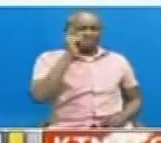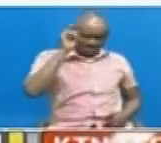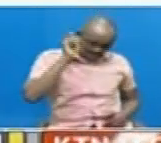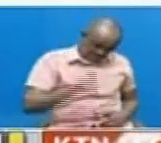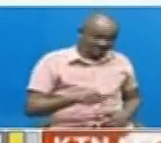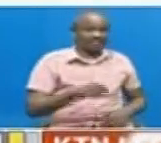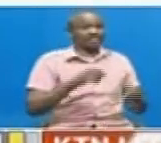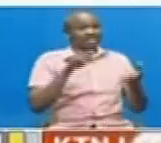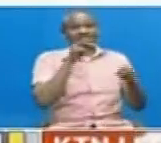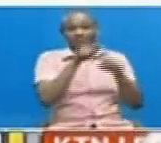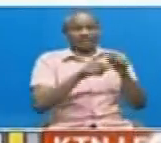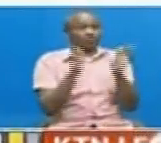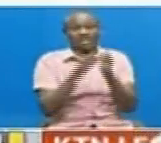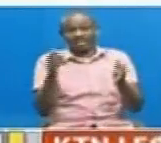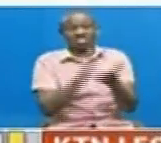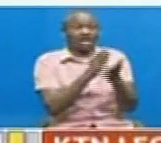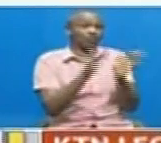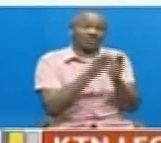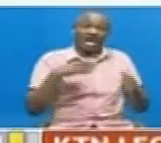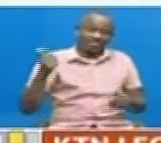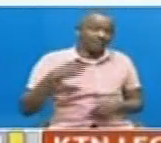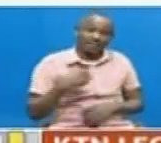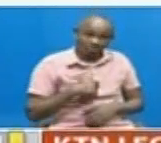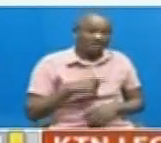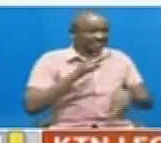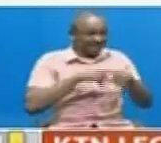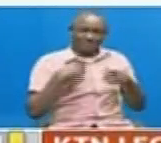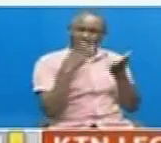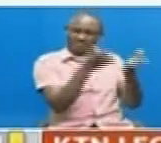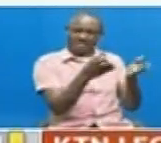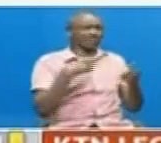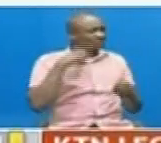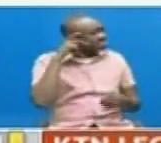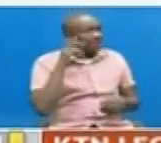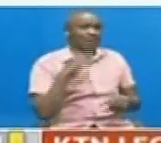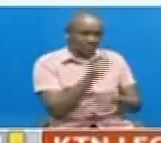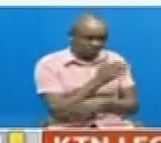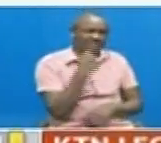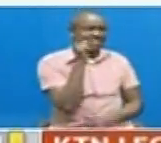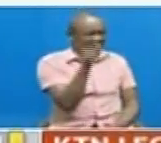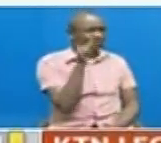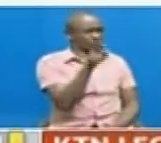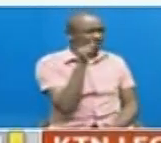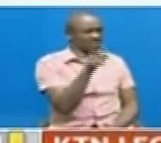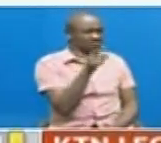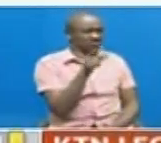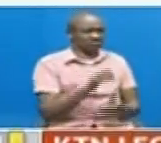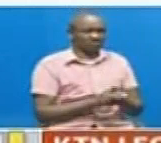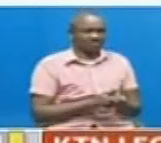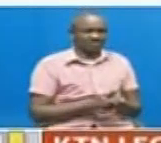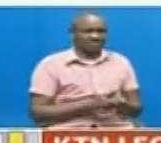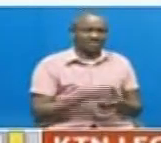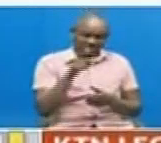Lazima nijigawanye na wale wengine. Na wale wengine. Kwa hivyo nikiona wao, nikiona watu yani wanasikia mziki wangu wanasema eh mzee hiyo. Same people with that